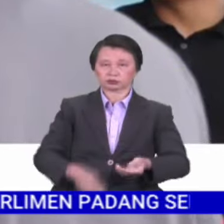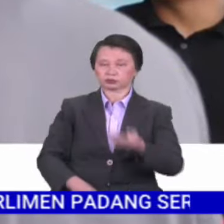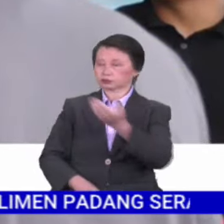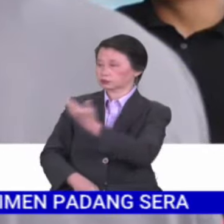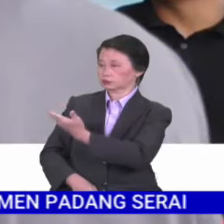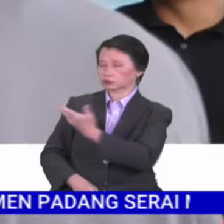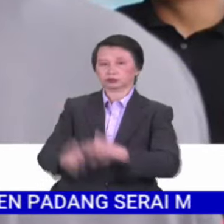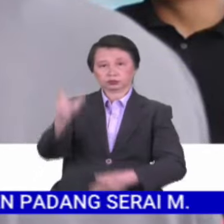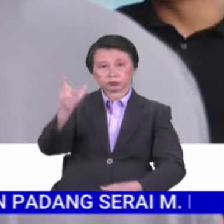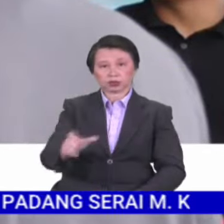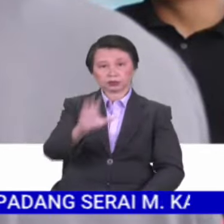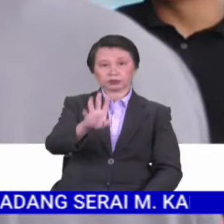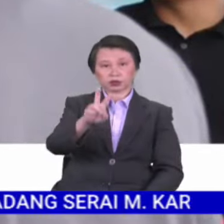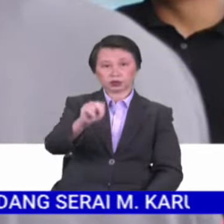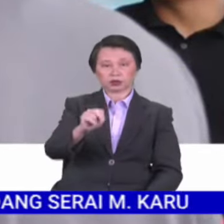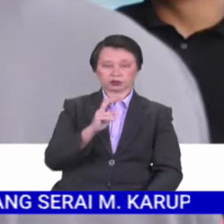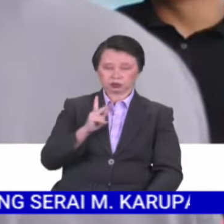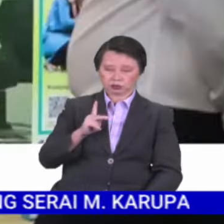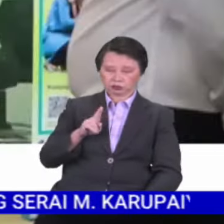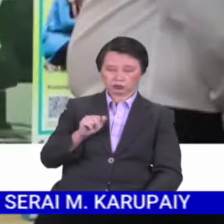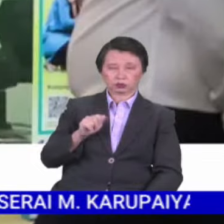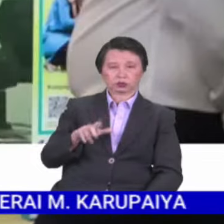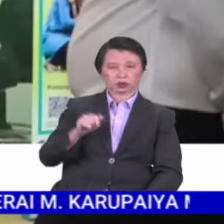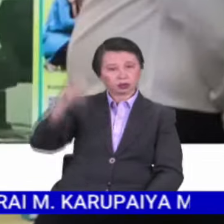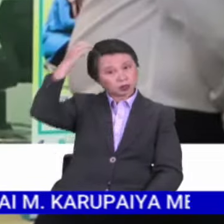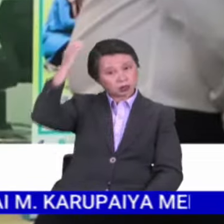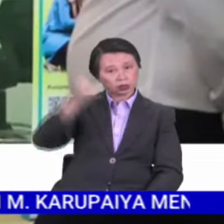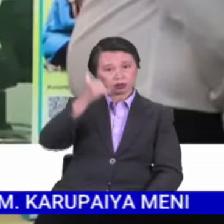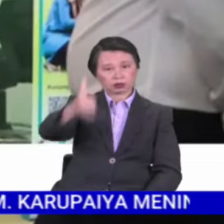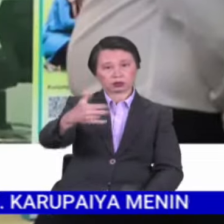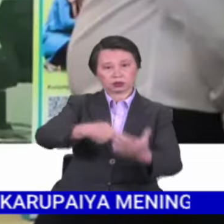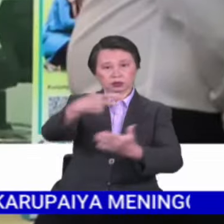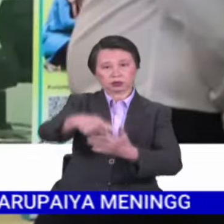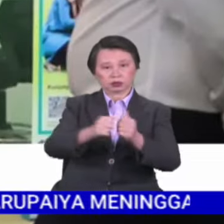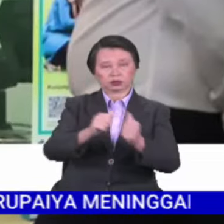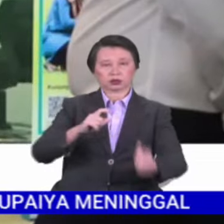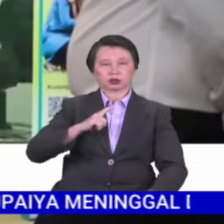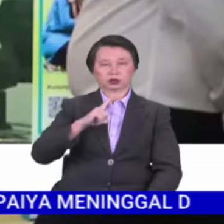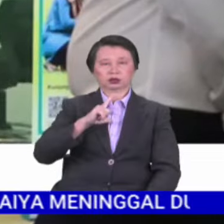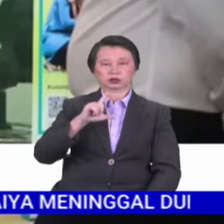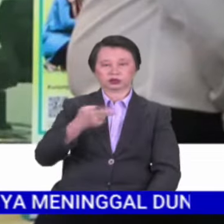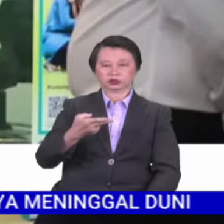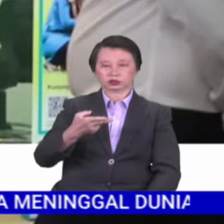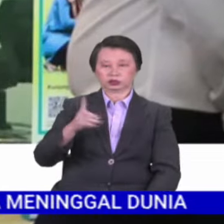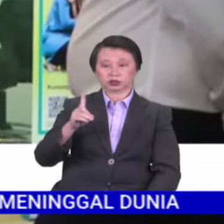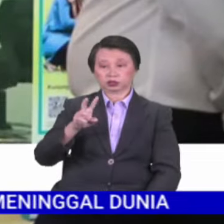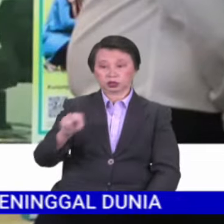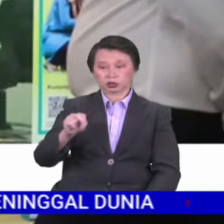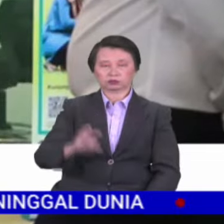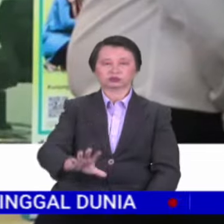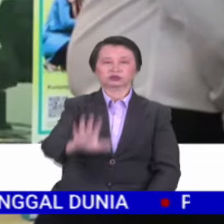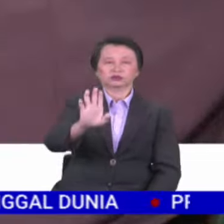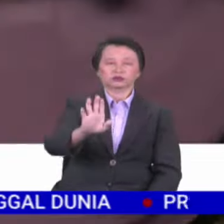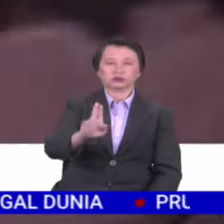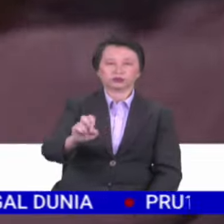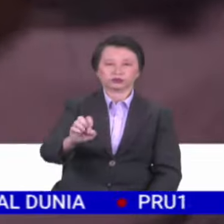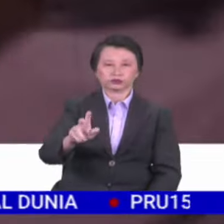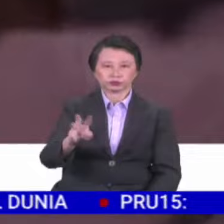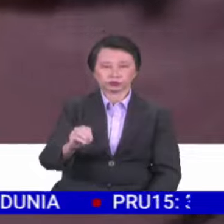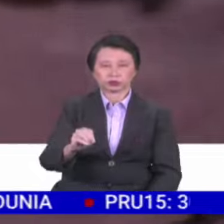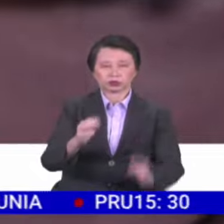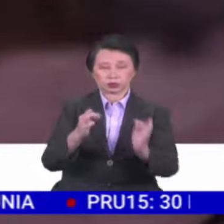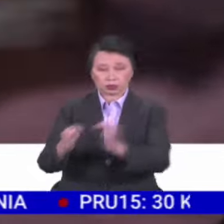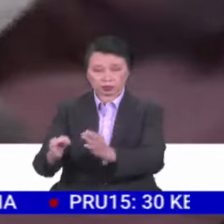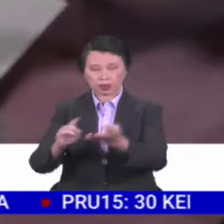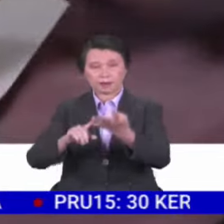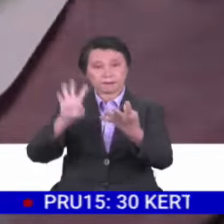Beliau yang juga calon BN bagi Parlimen Kuala Selangor menghadiri program bersama Lembaga Hasil Dalam Negeri. Tambahnya, BKM Fasa 4 di Kuala Selangor